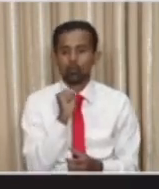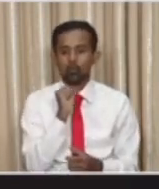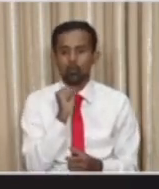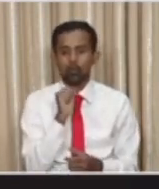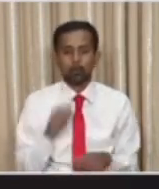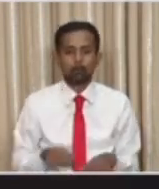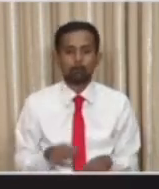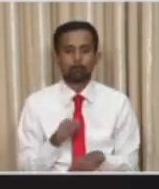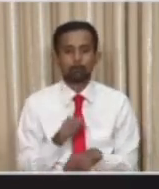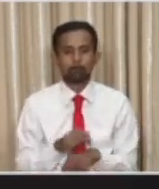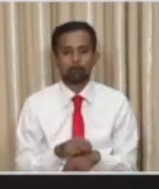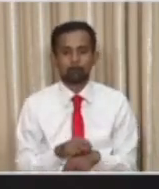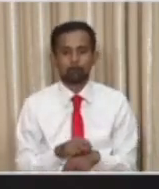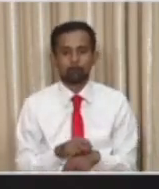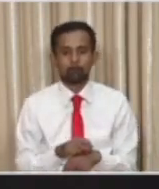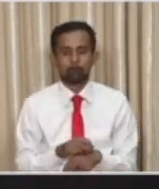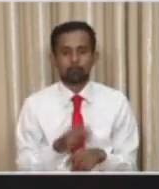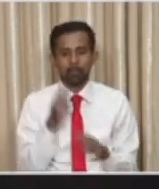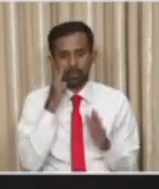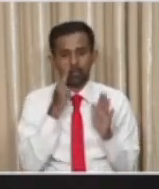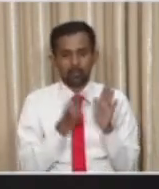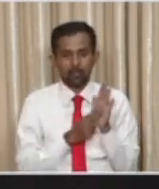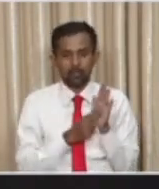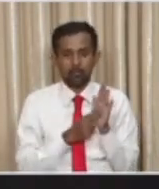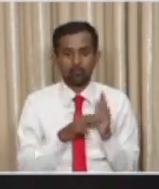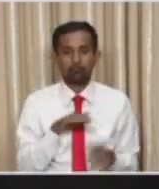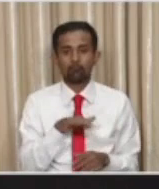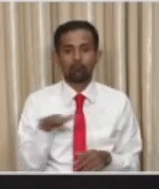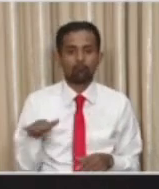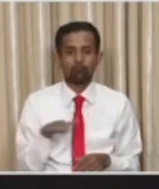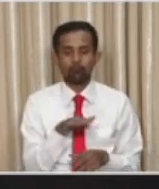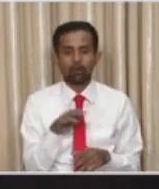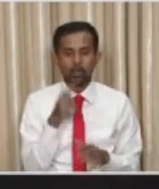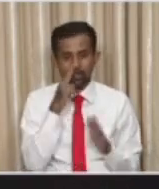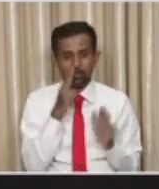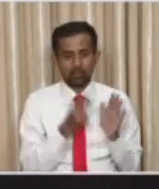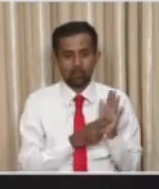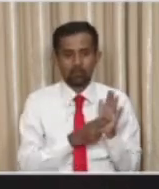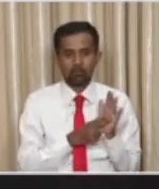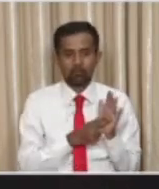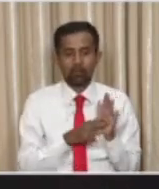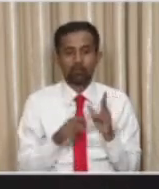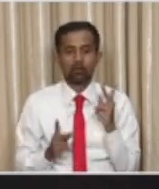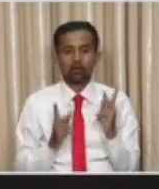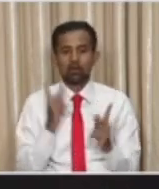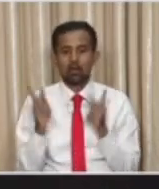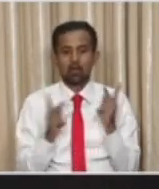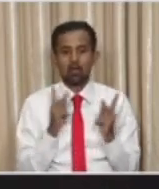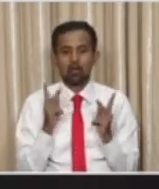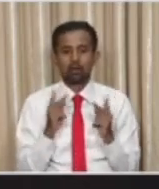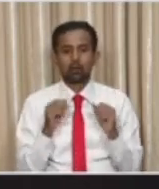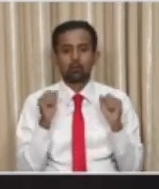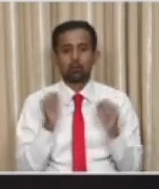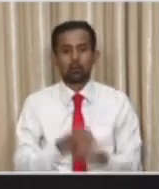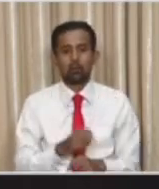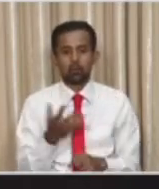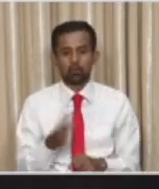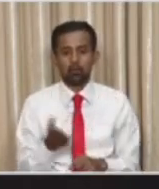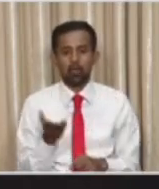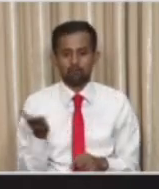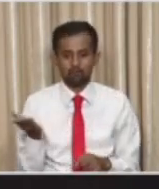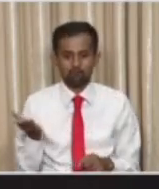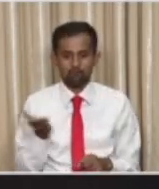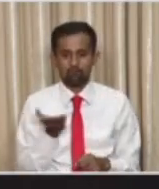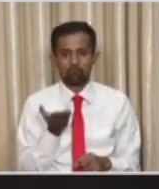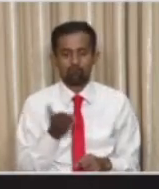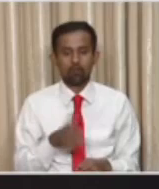මේ වෙනකොට මීගමු ආසනේ ගත්තහම මීගමුවේ අද සංචාරක ශේෂය කඩාගෙන වැටලා තියෙනවා.